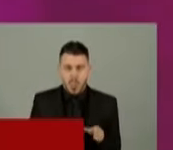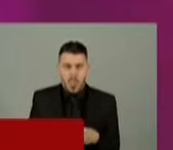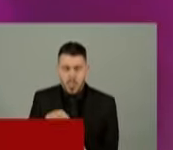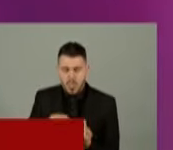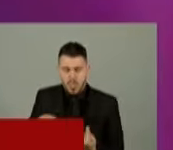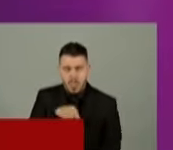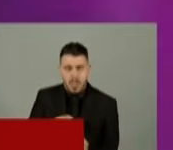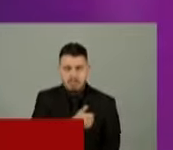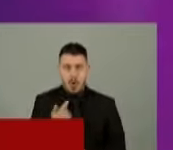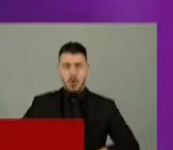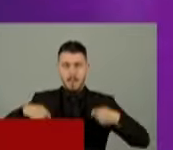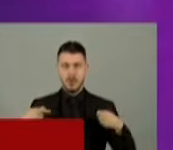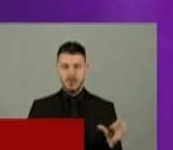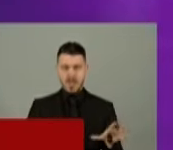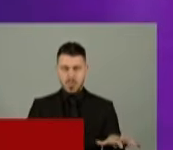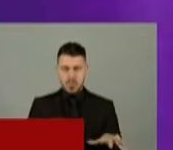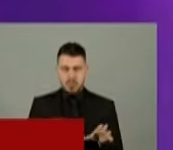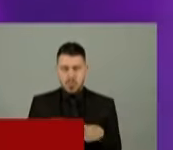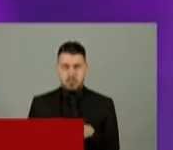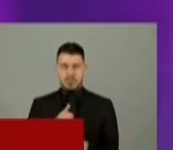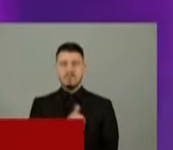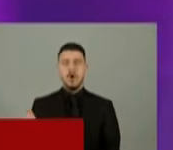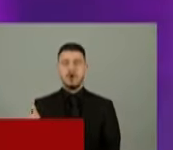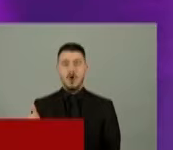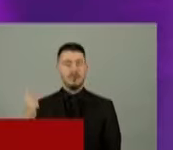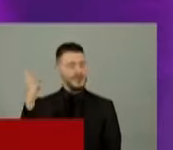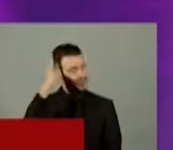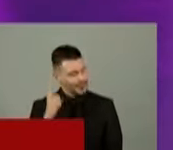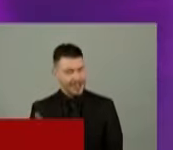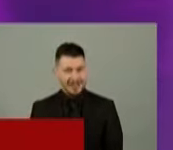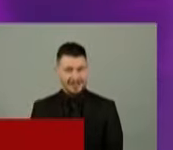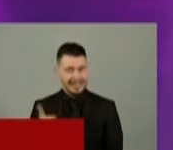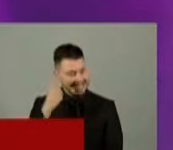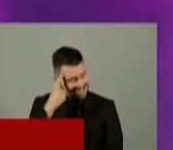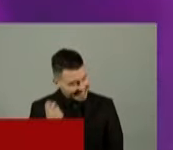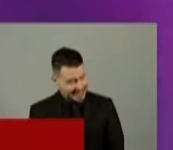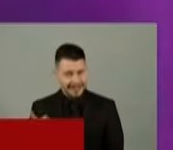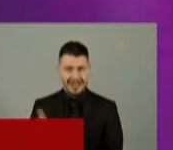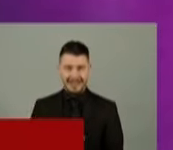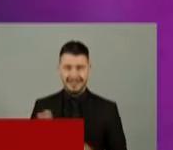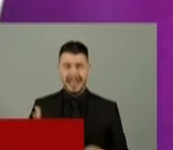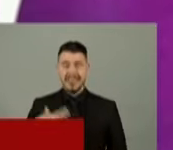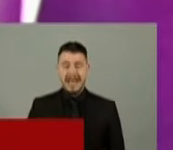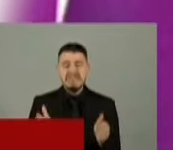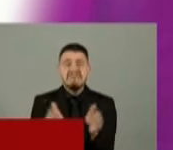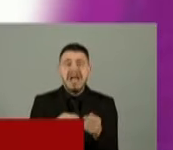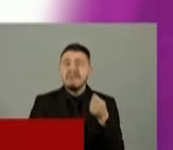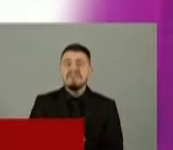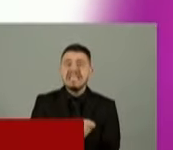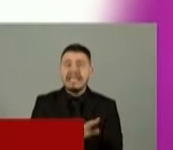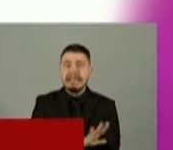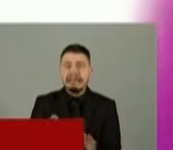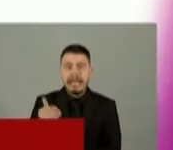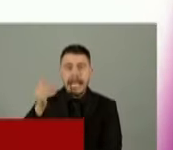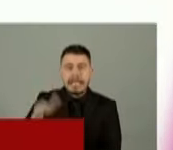κάποιο τρόπο, ας πούμε, ήταν ικανοποιημένος από την εμφάνιση του κυρίου Κασελάκη και δεν το έκανε ανοιχτά και ξεκάθαρα, αλλά φάνηκε, εν πάση περιπτώσει,